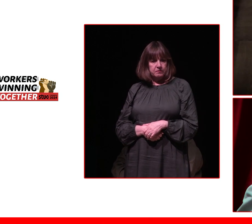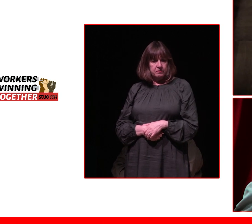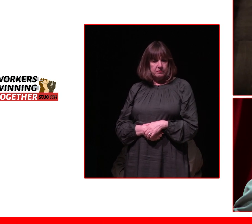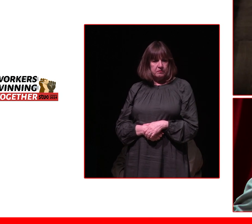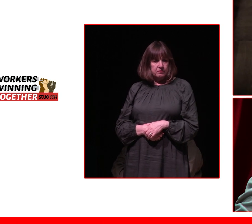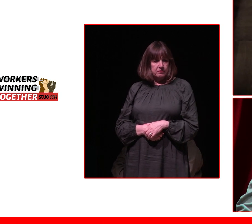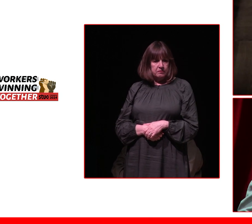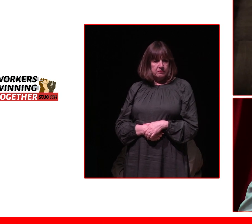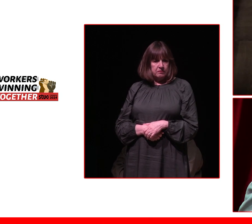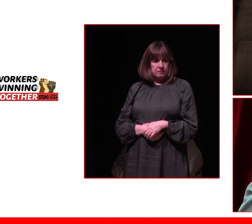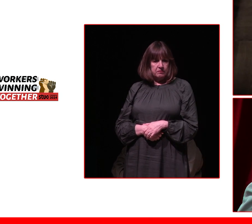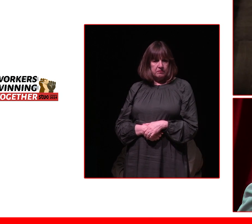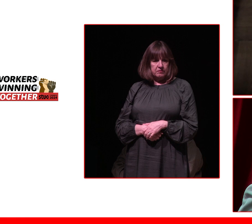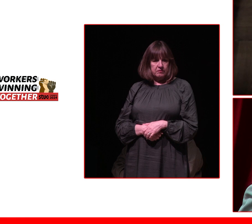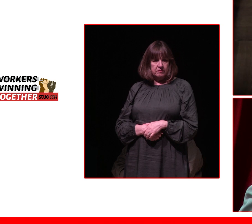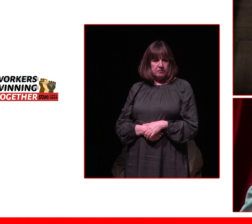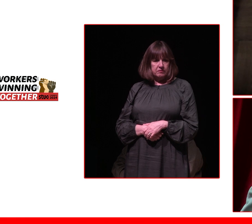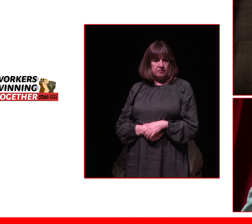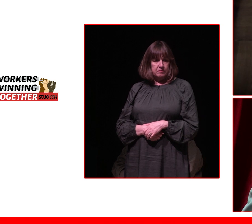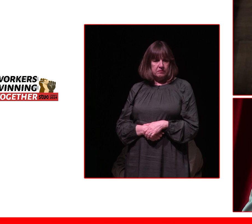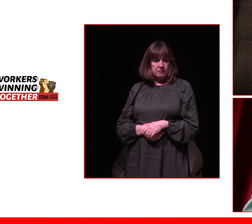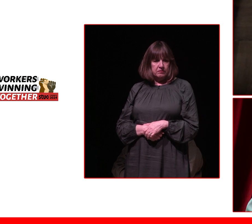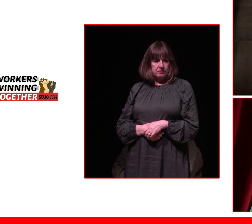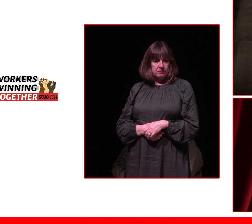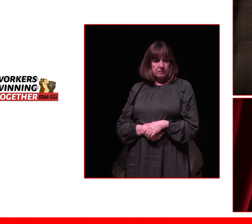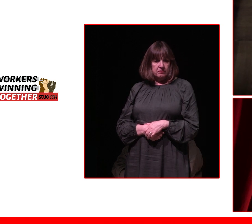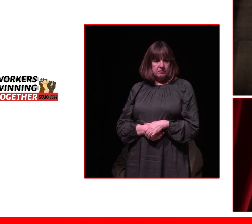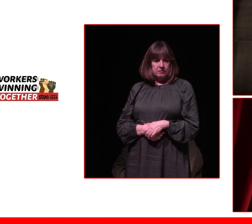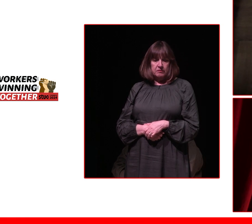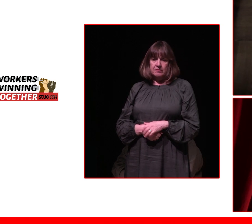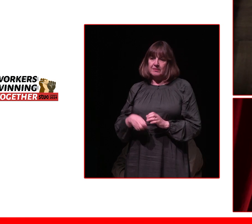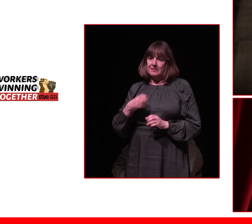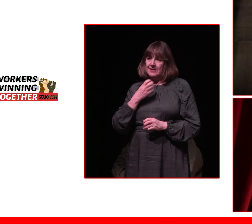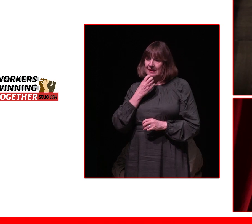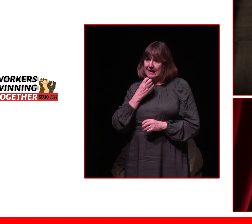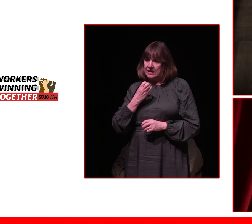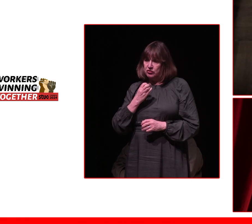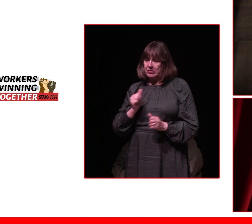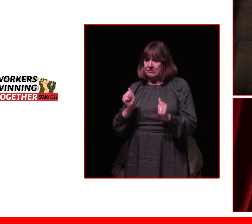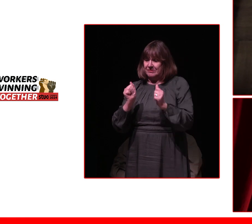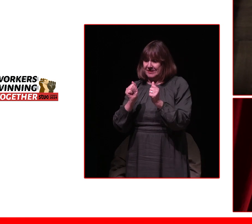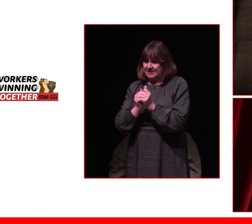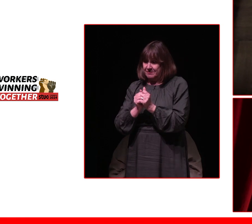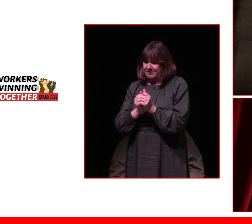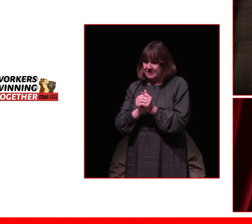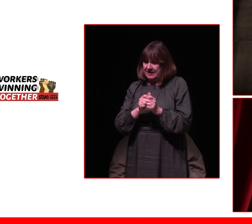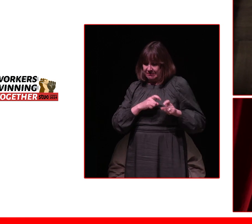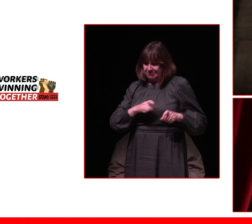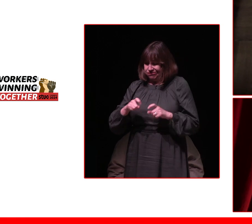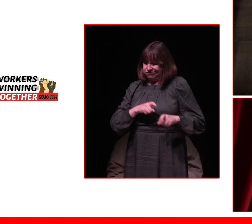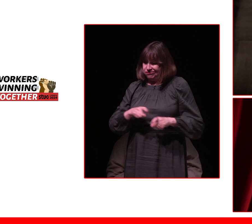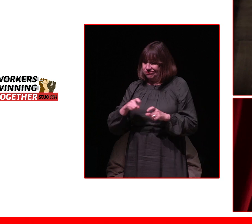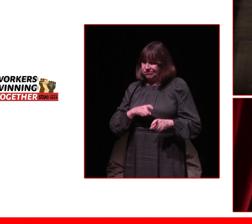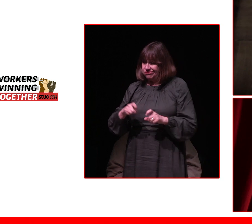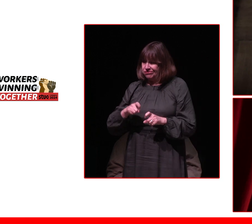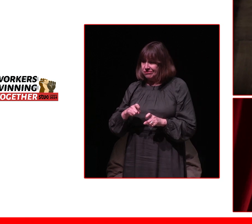كل العالم يرصد جرائم هذا الاحتلال. Israel is committing genocides every day. The whole world is watching this.